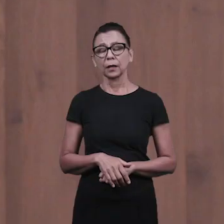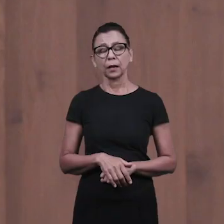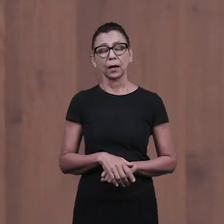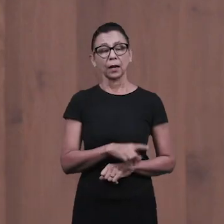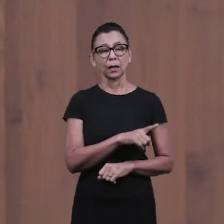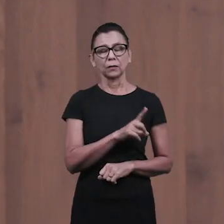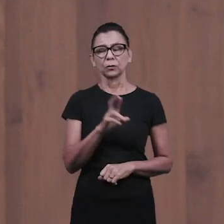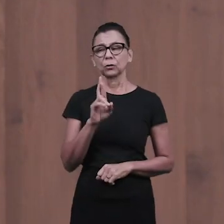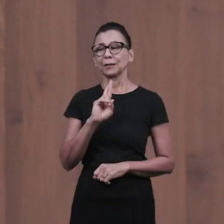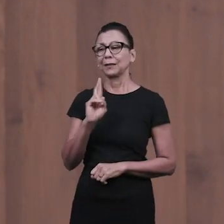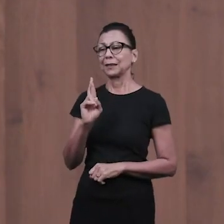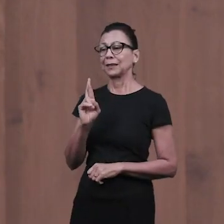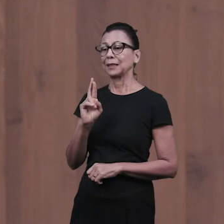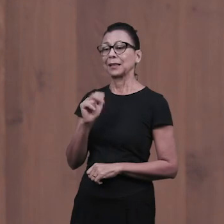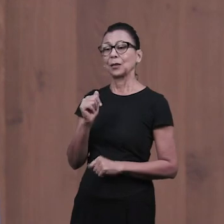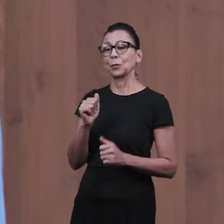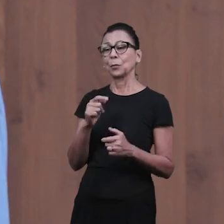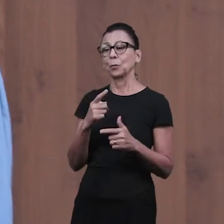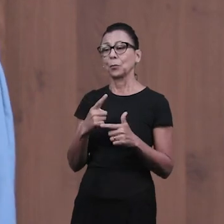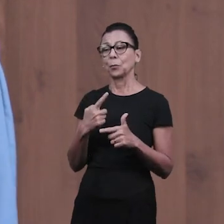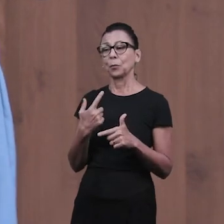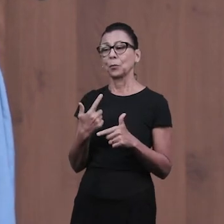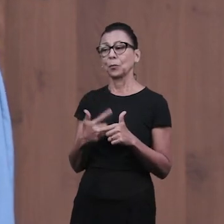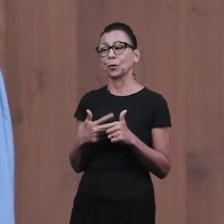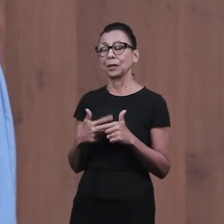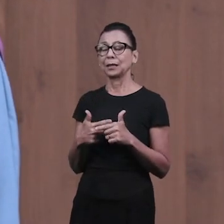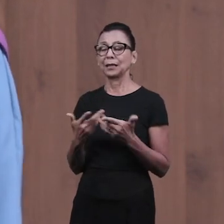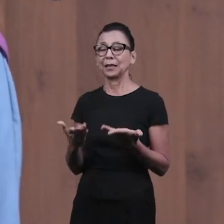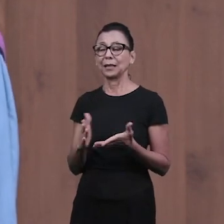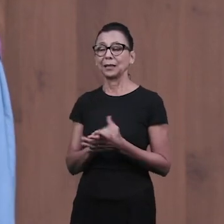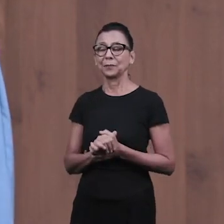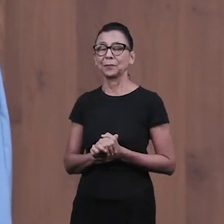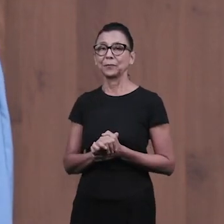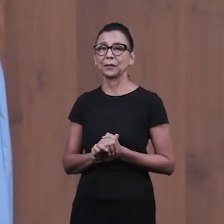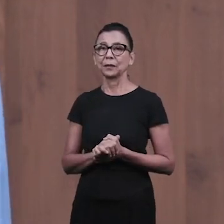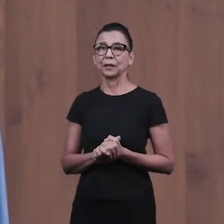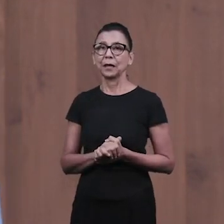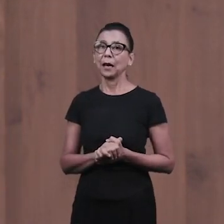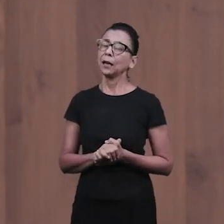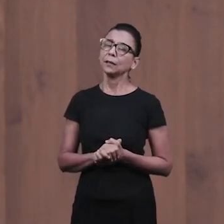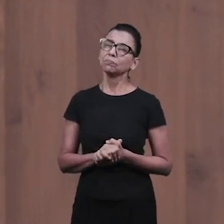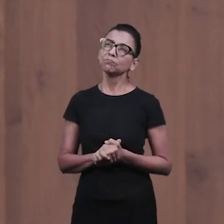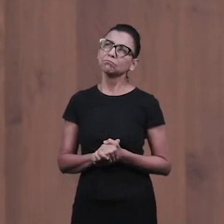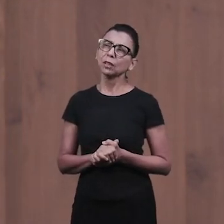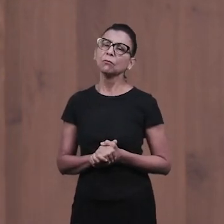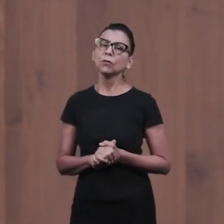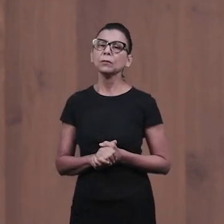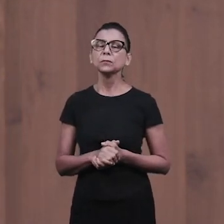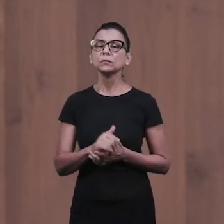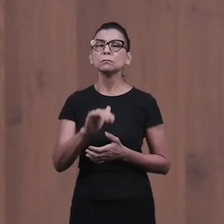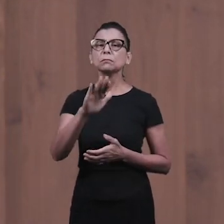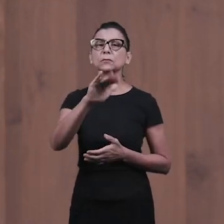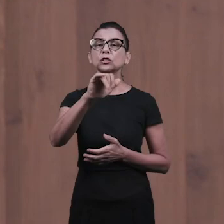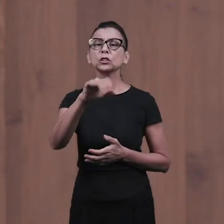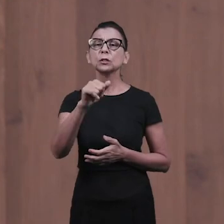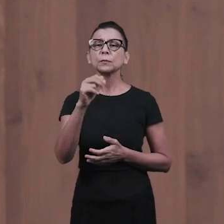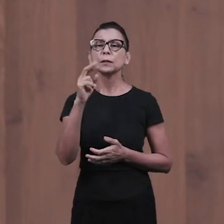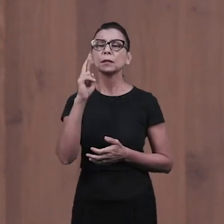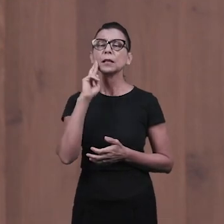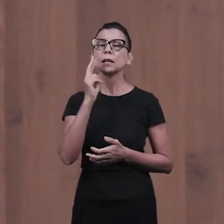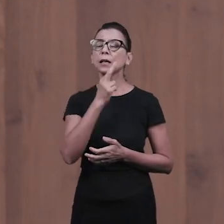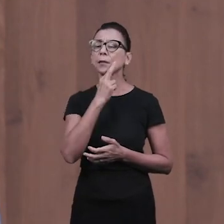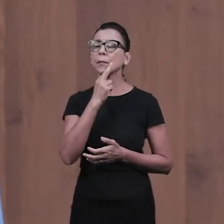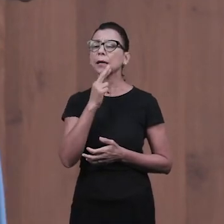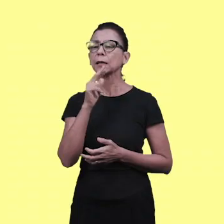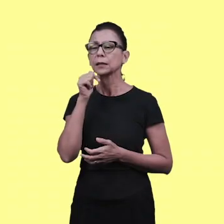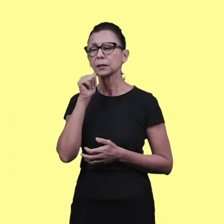prospéré son voyage. Donc la famille de Rebecca a dit, on va appeler la jeune fille afin qu'elle décide. Et quand elle a posé la question à elle,